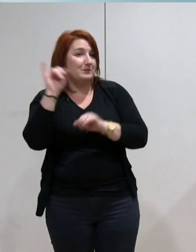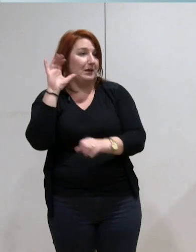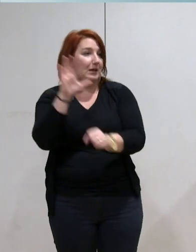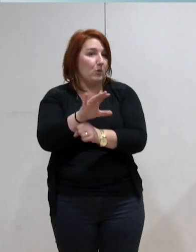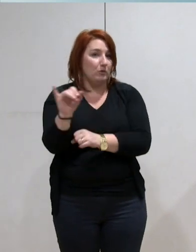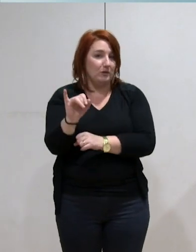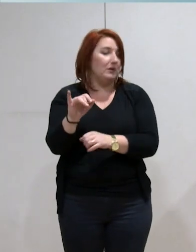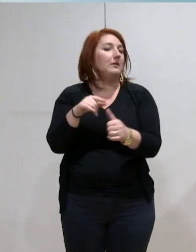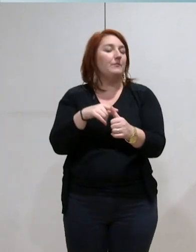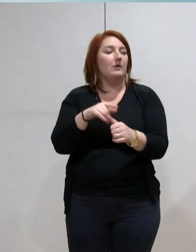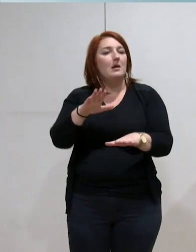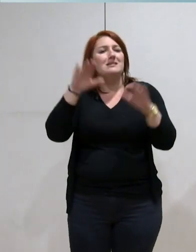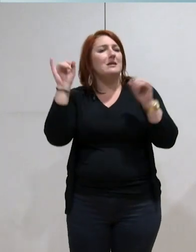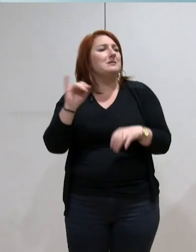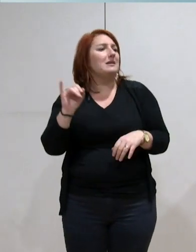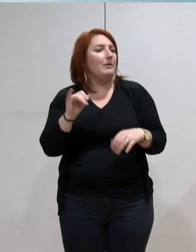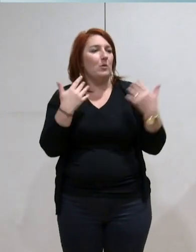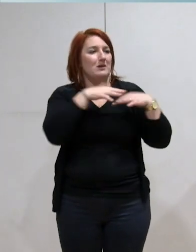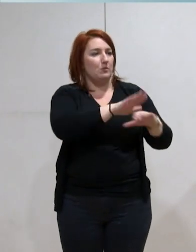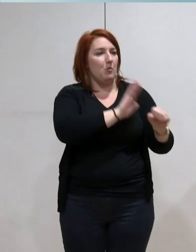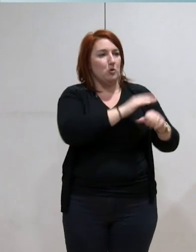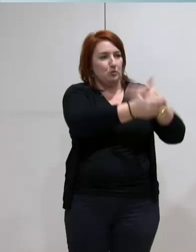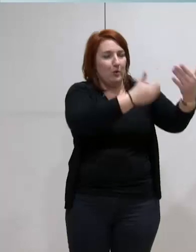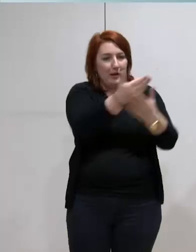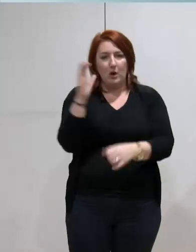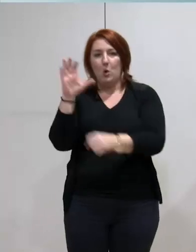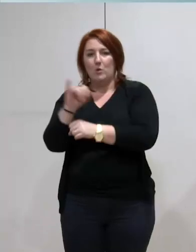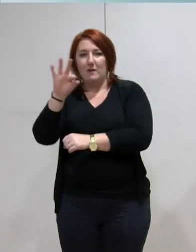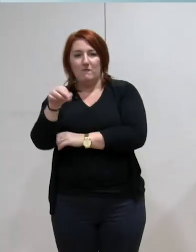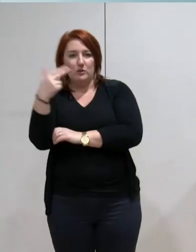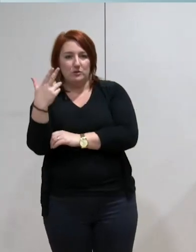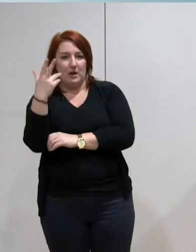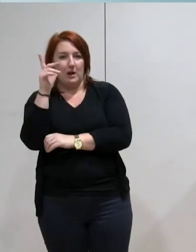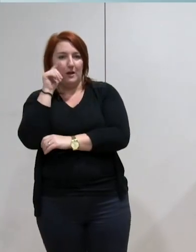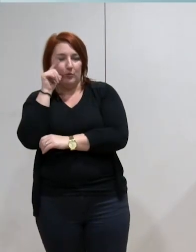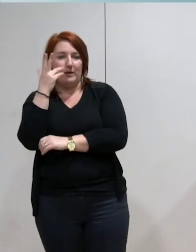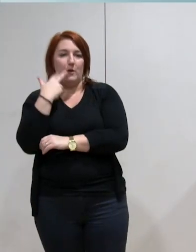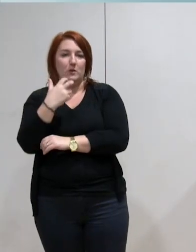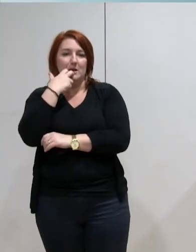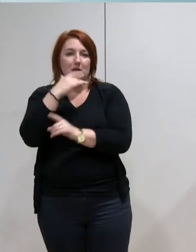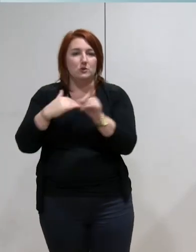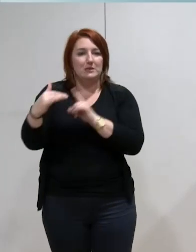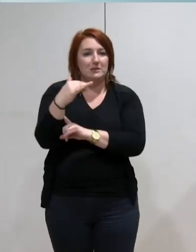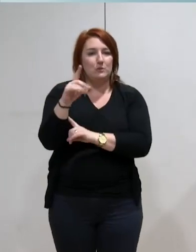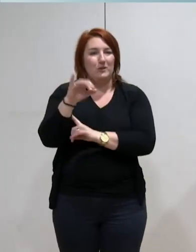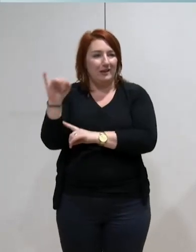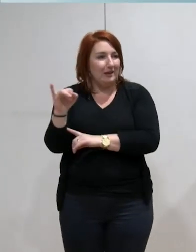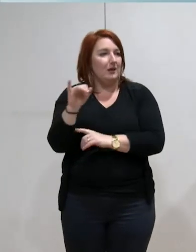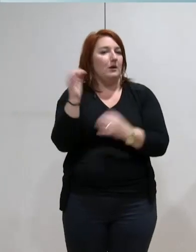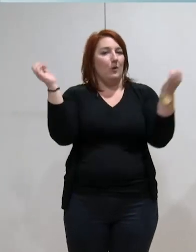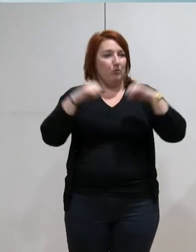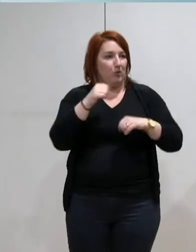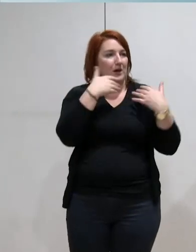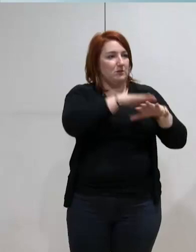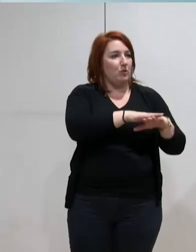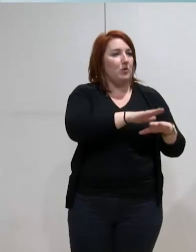vote contre donc qui s'abstient pardon le rassemblement de gauch et de progrès qui vote contre le Front national les républicains udi société civile qui vote pour le rassemblement